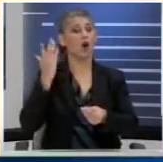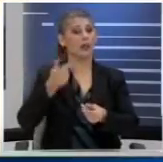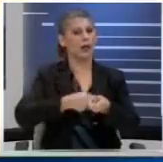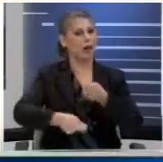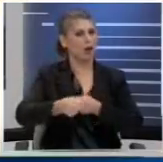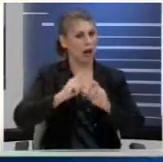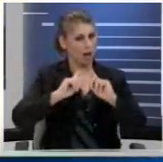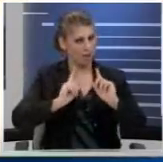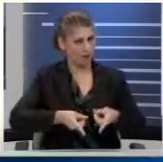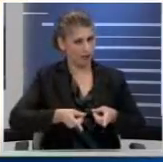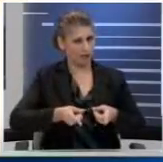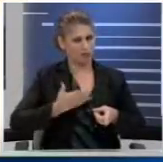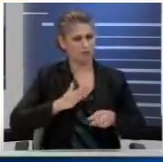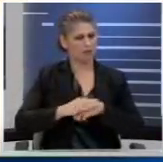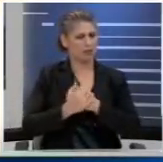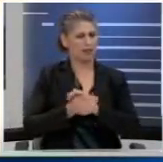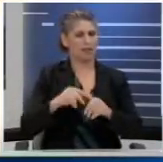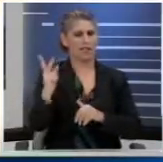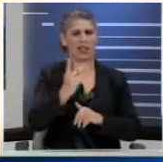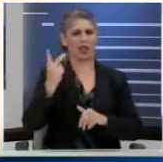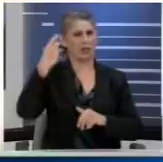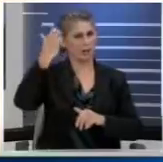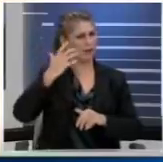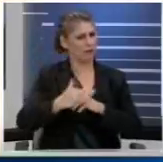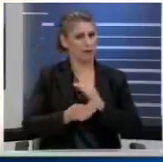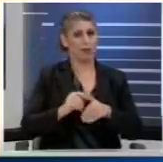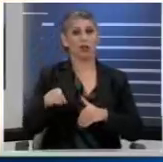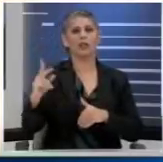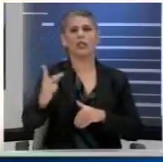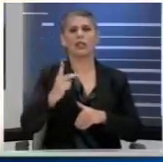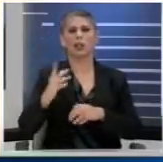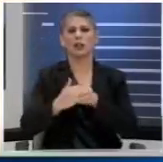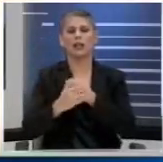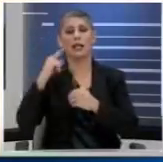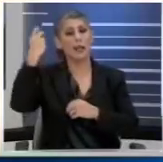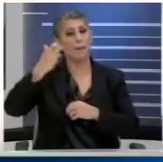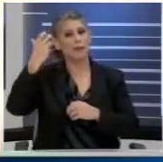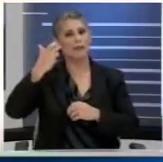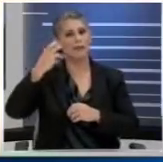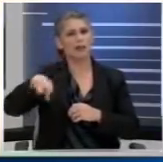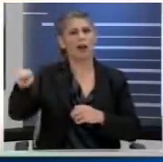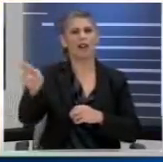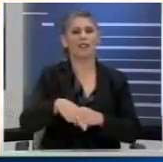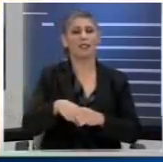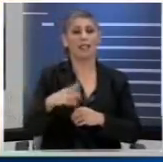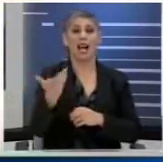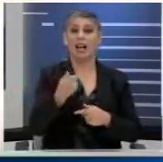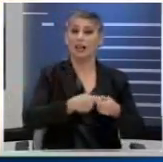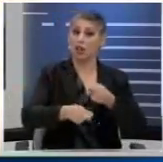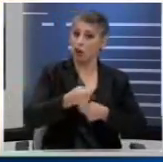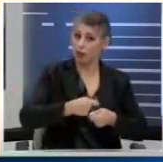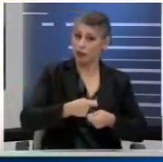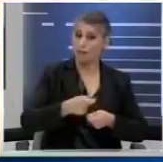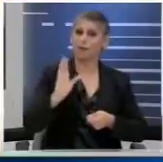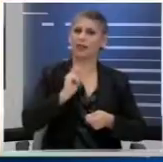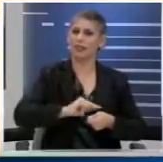αγορά αποφασίζει ότι δεν την αφορούν οι κοινωνικές επιστήμες, τότε οι κοινωνικές επιστήμες θα μας είναι άχρηστες. Όταν η αγορά αποφασίζει ότι